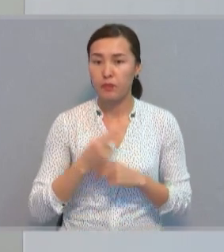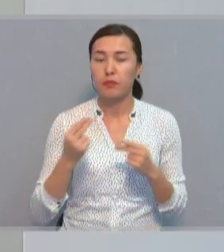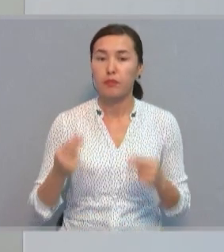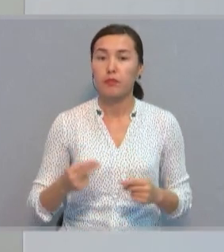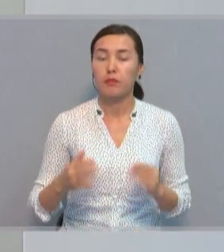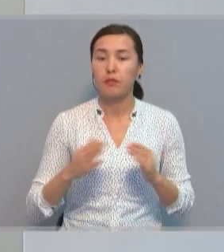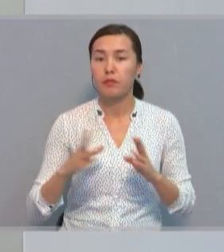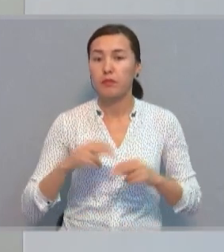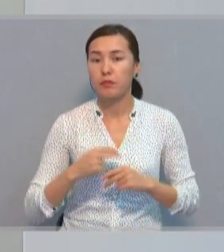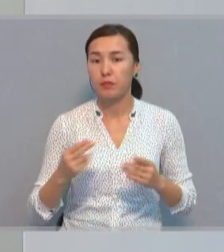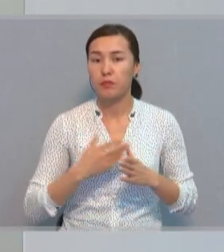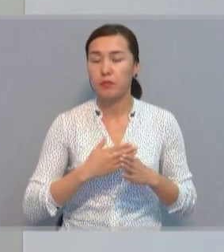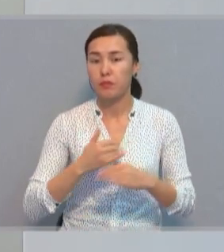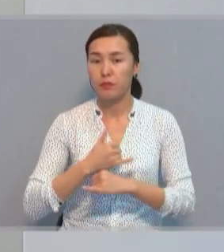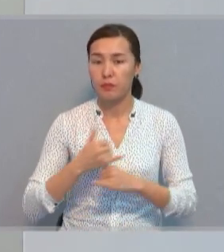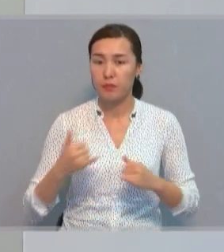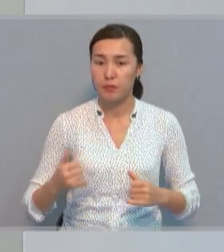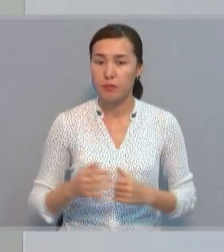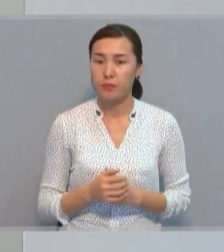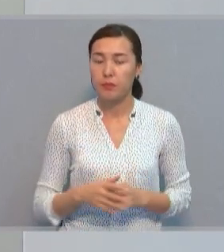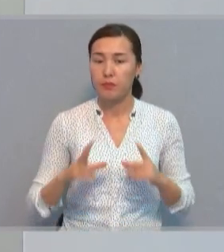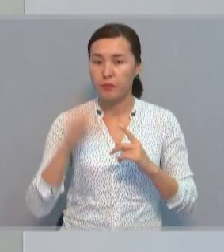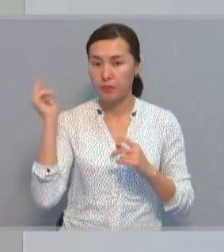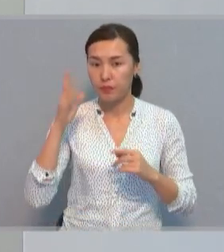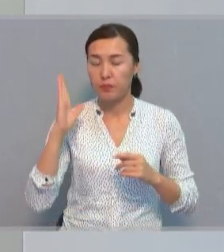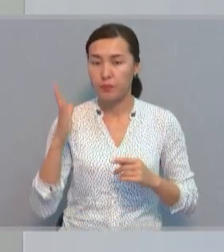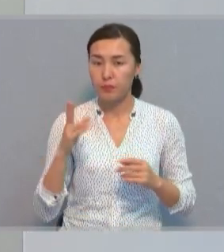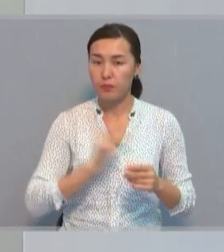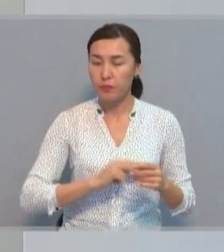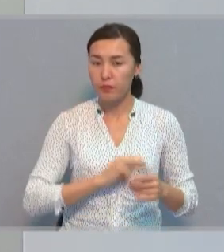тұрғын үймен мәселемен көмектесіп беру, жаңа мектепте болса мектепке жұмысқа орналастыру.